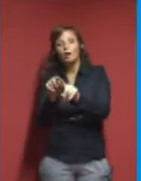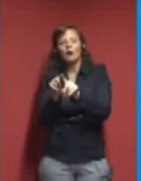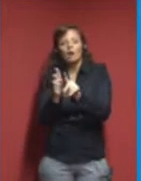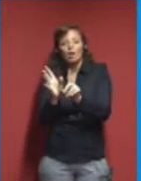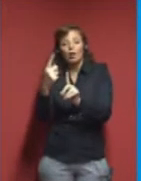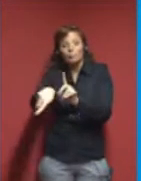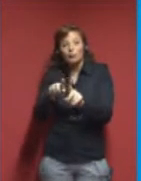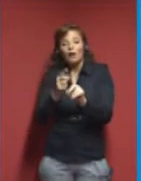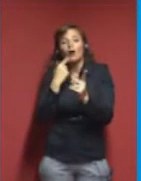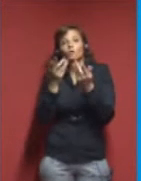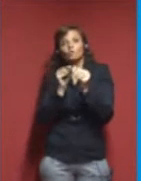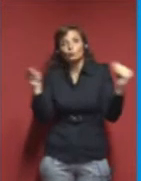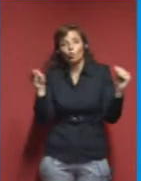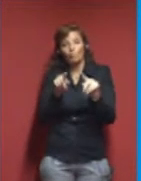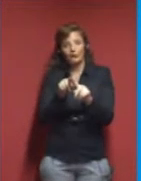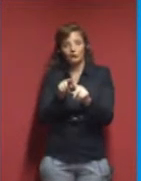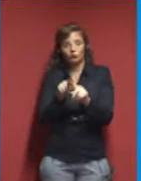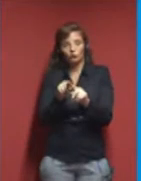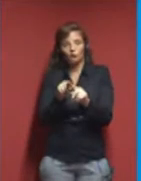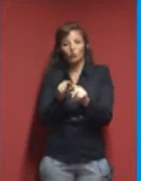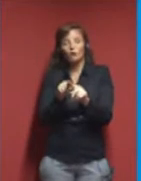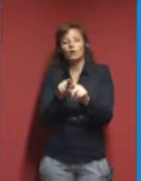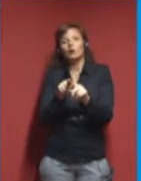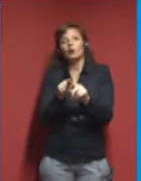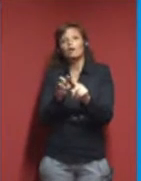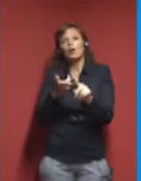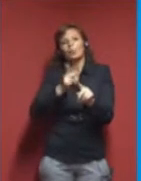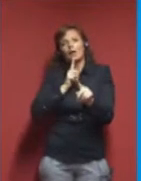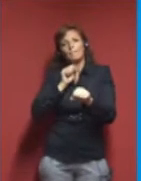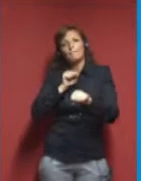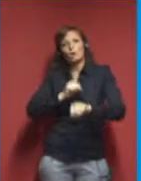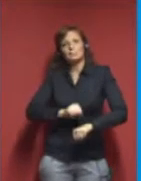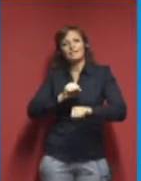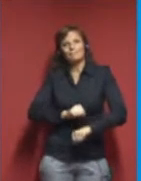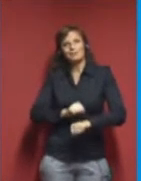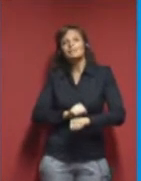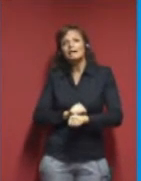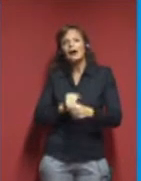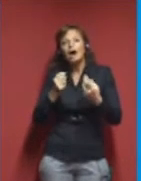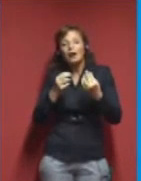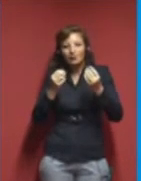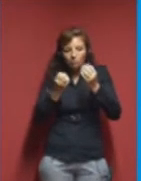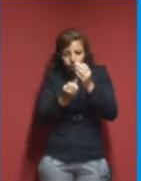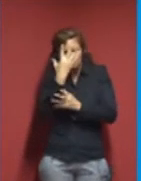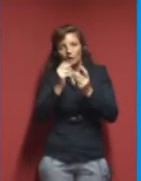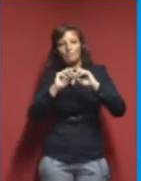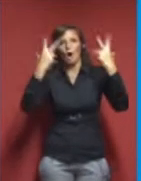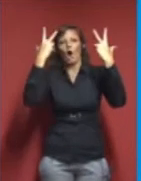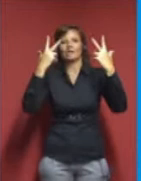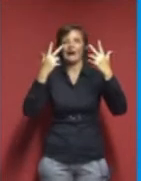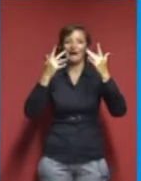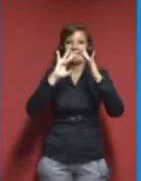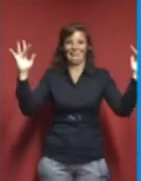Questo è uno strumento che appunto ci consente di fare della moda interattiva. È il